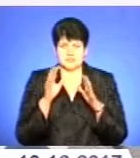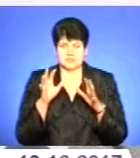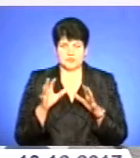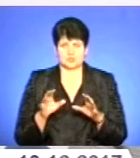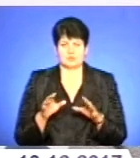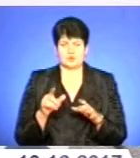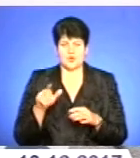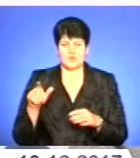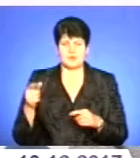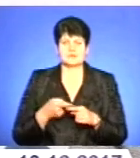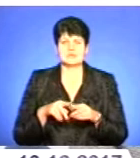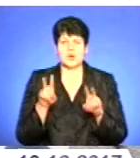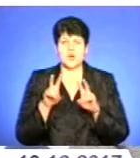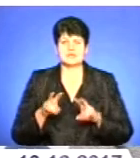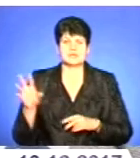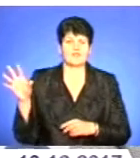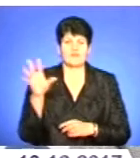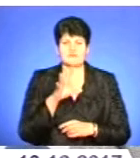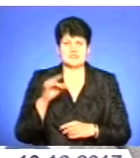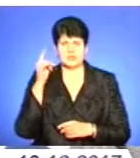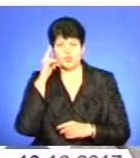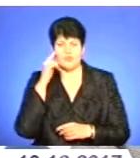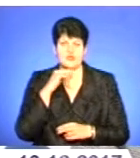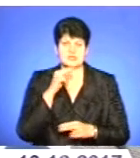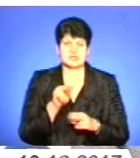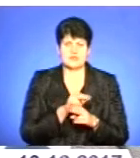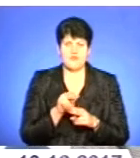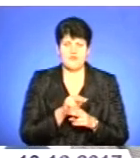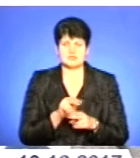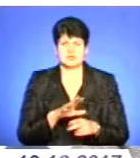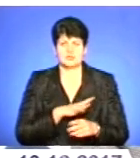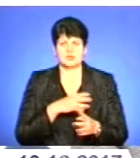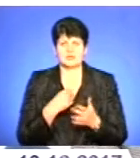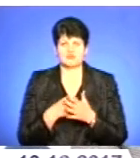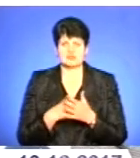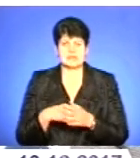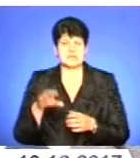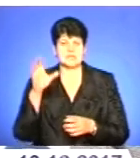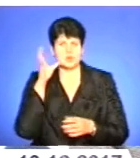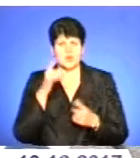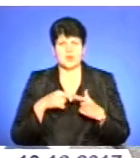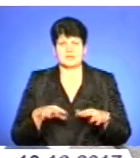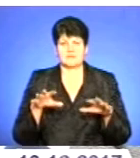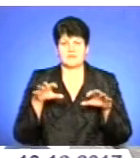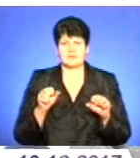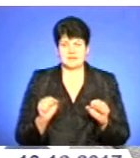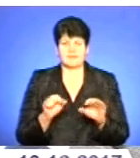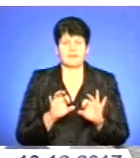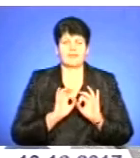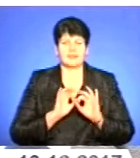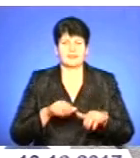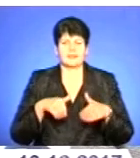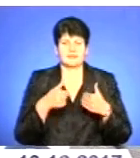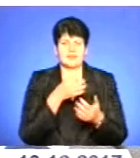це розгляд всіх думок і зауважень, які лунали на бюджетних слуханнях органами влади і надання обґрунтованих